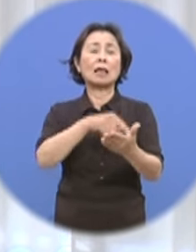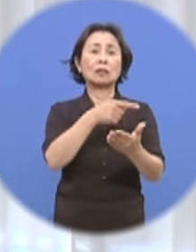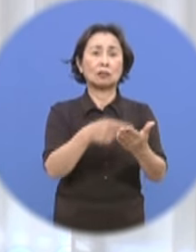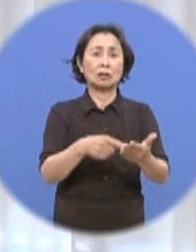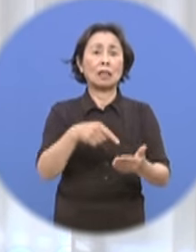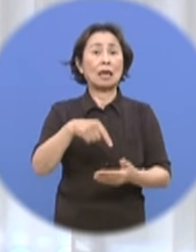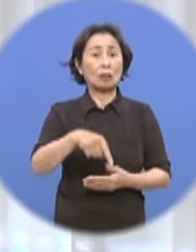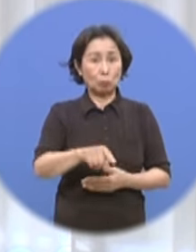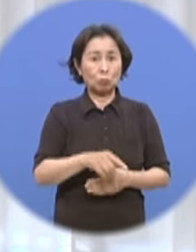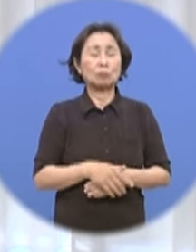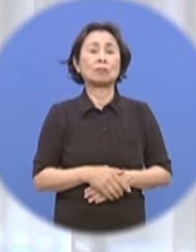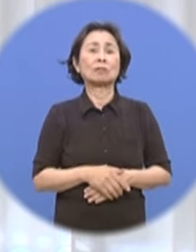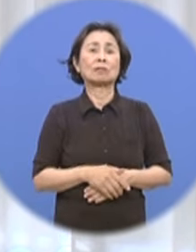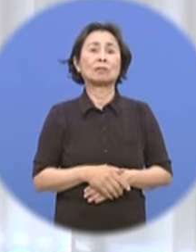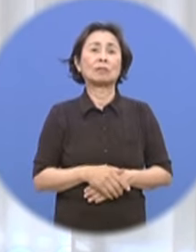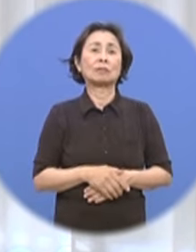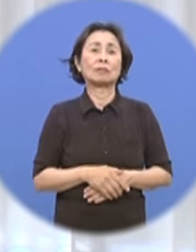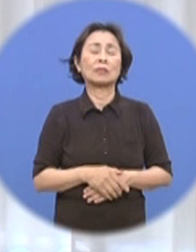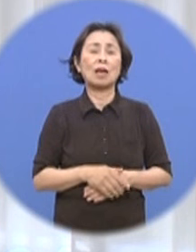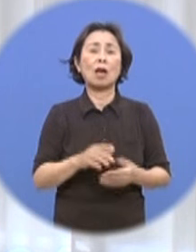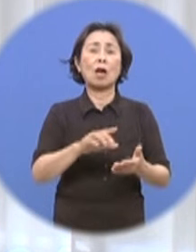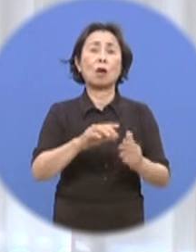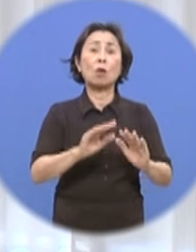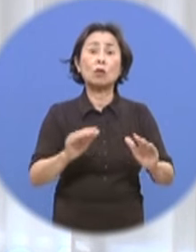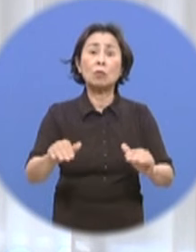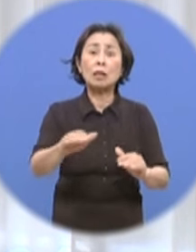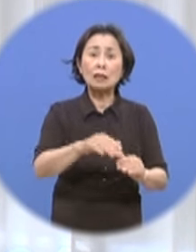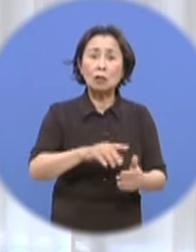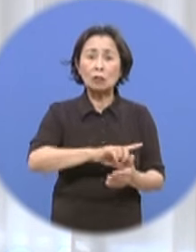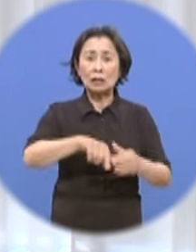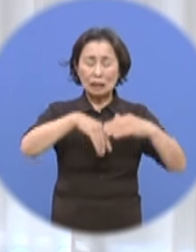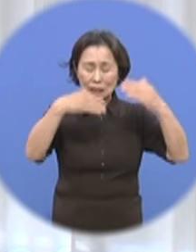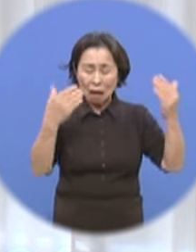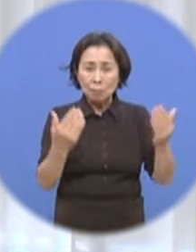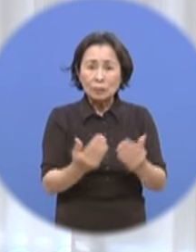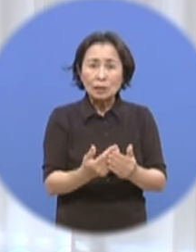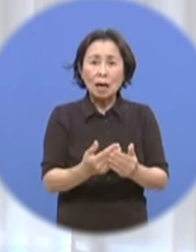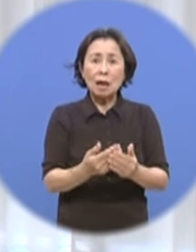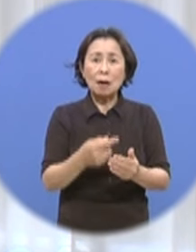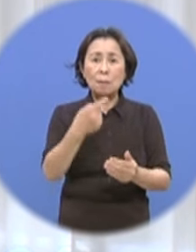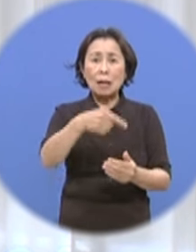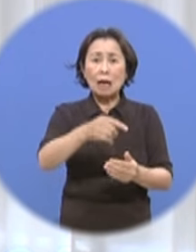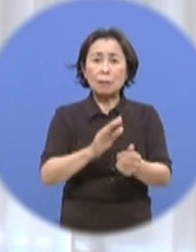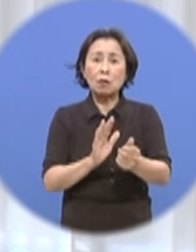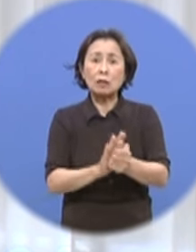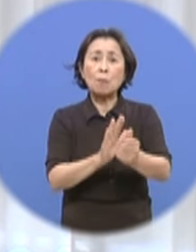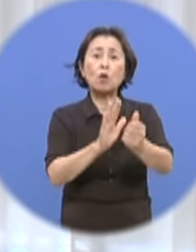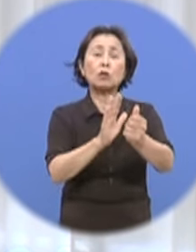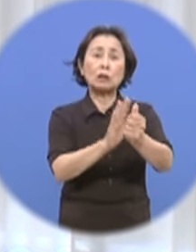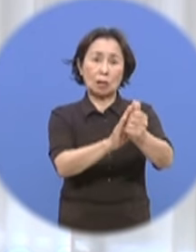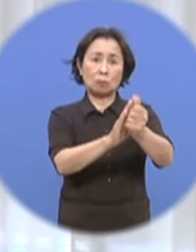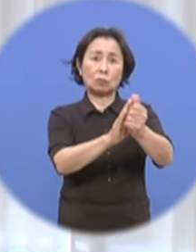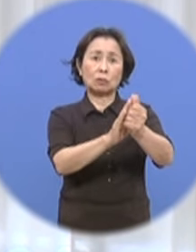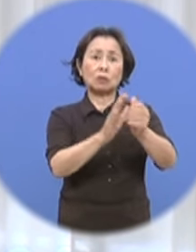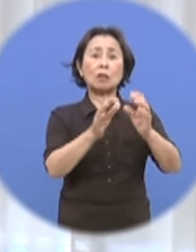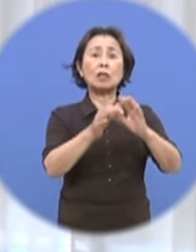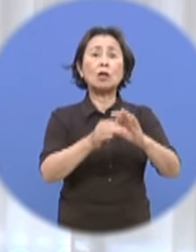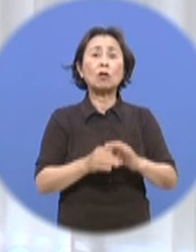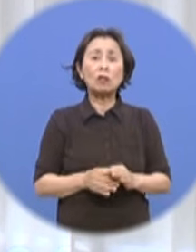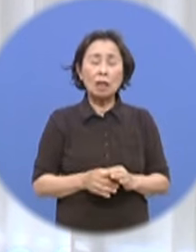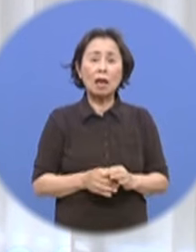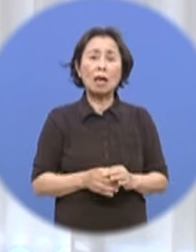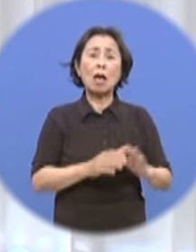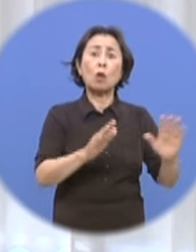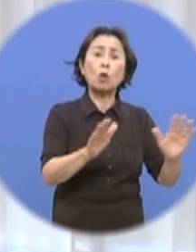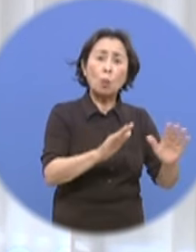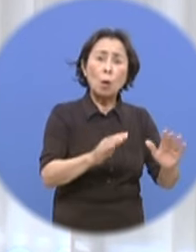え子供たちを地域ぐるみでえ学びをサポートしていくそういったことによってえ実は子供